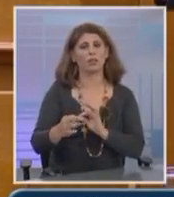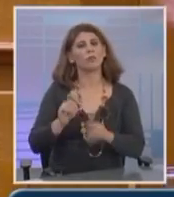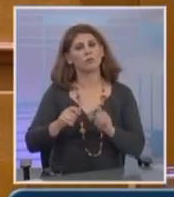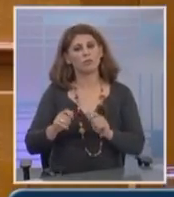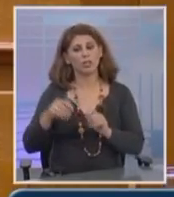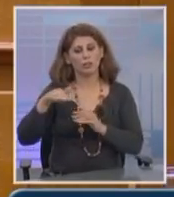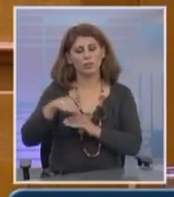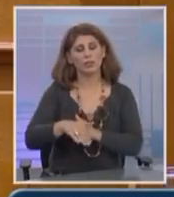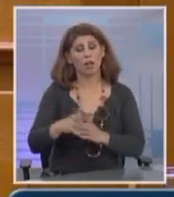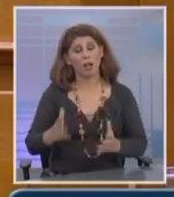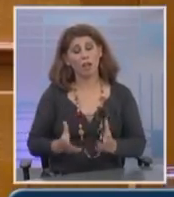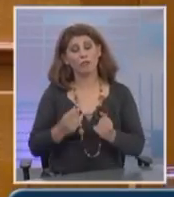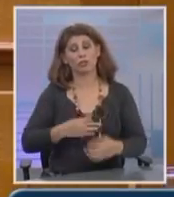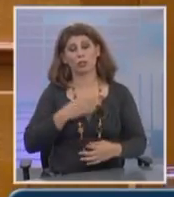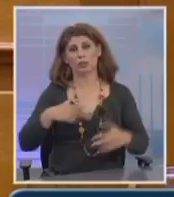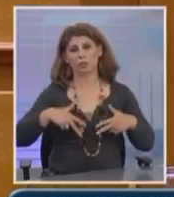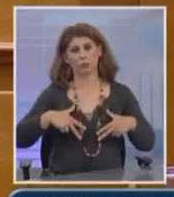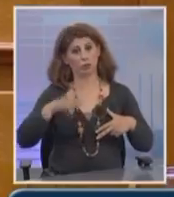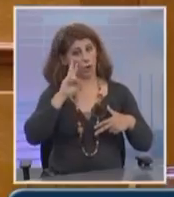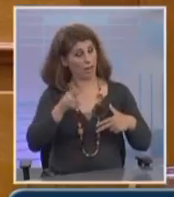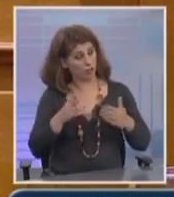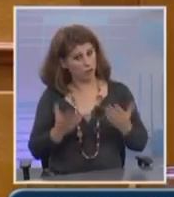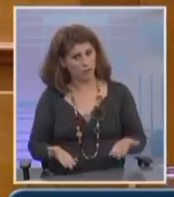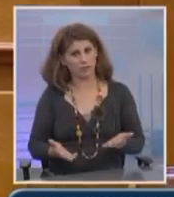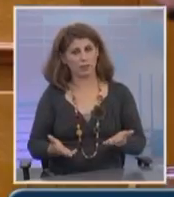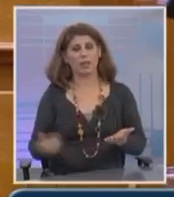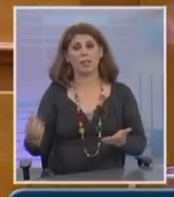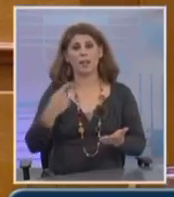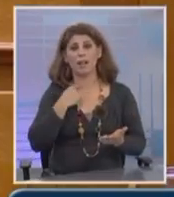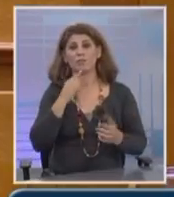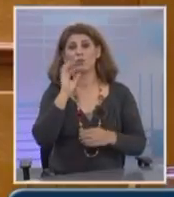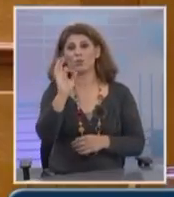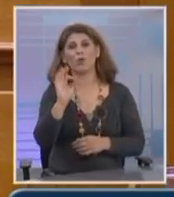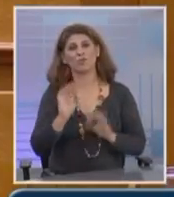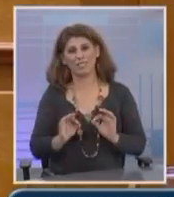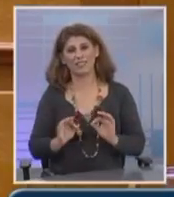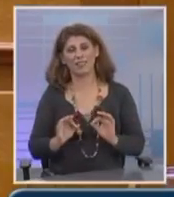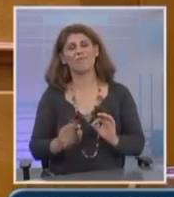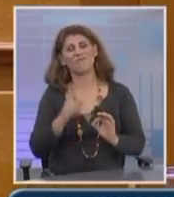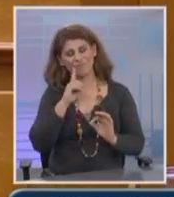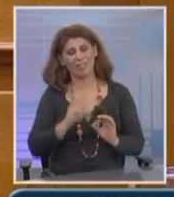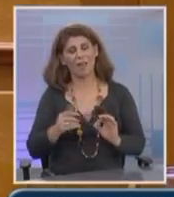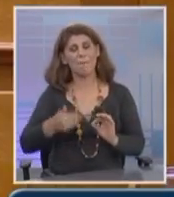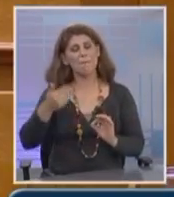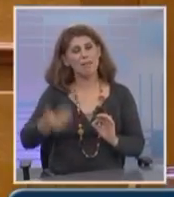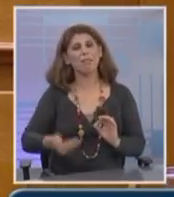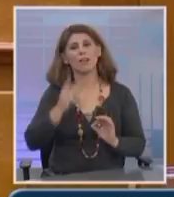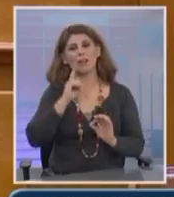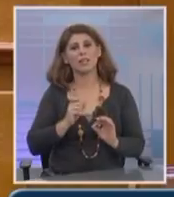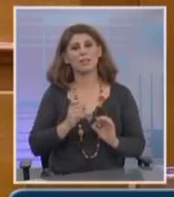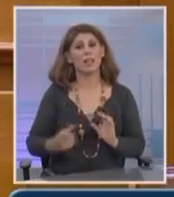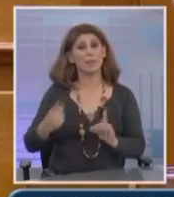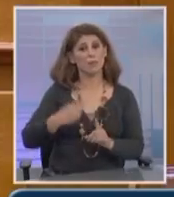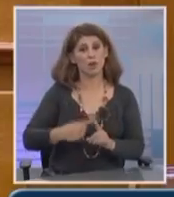ευτυχώς τουλάχιστον κύριε Υπουργέ, αυτό το αναγνωρίσατε, για να χάσουμε τους στόχους φυσικά και να αναγκαστείτε μετά να πάρετε κι